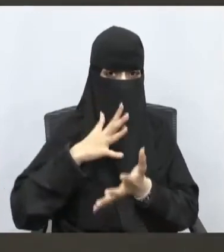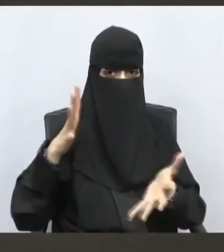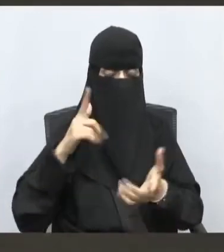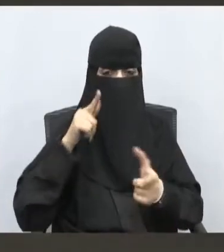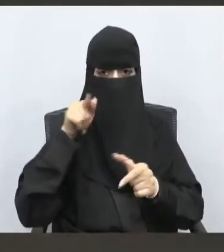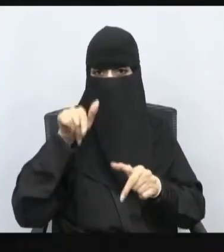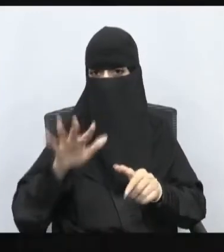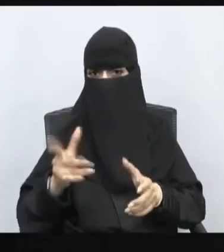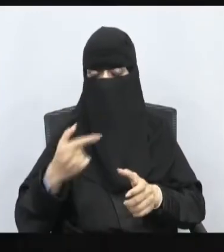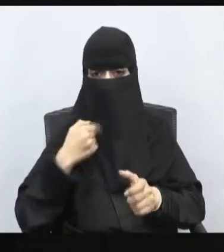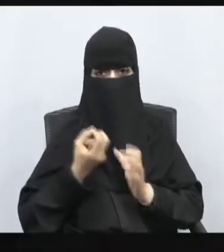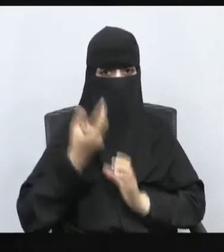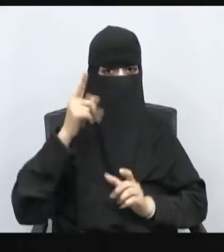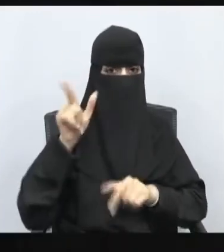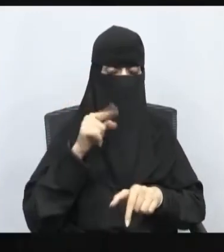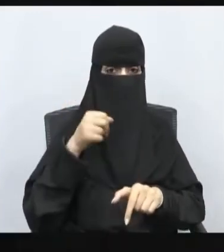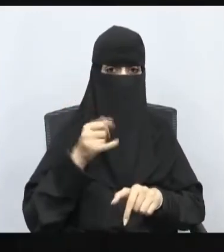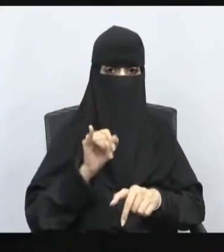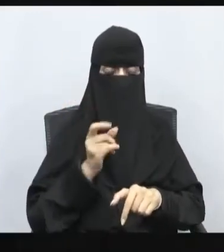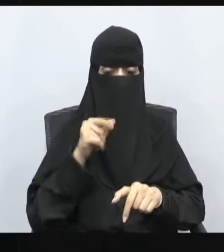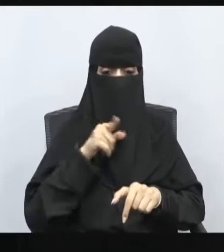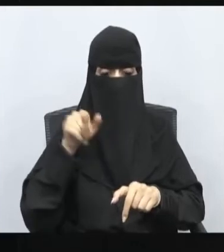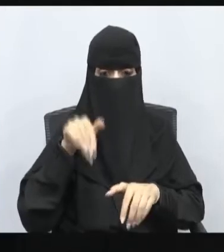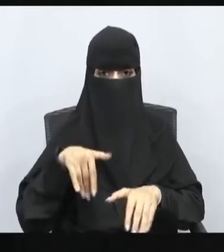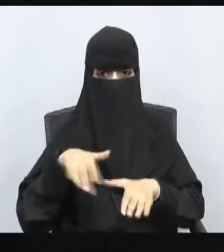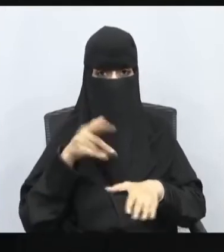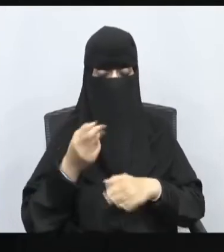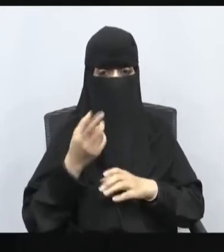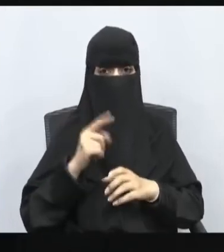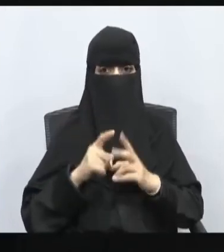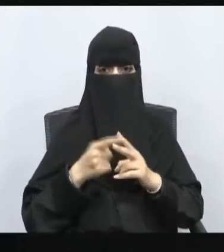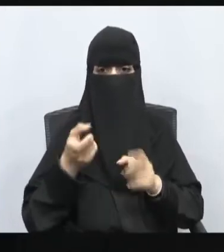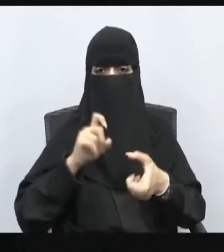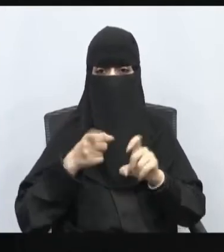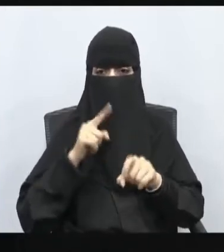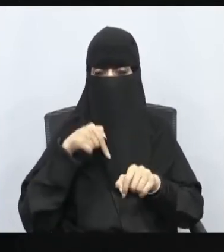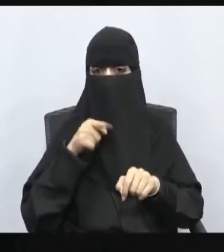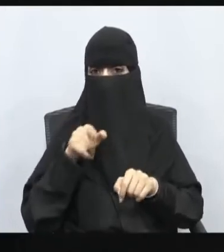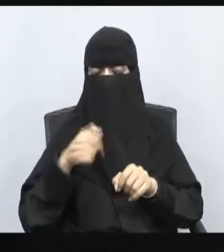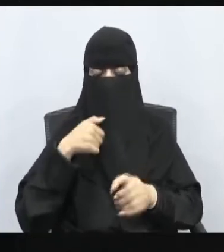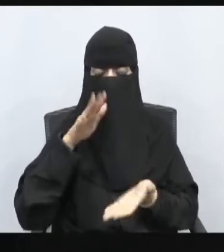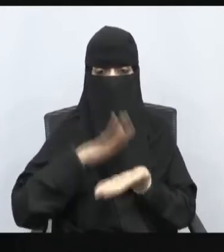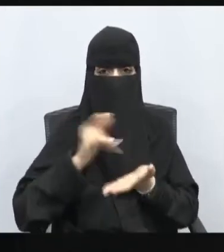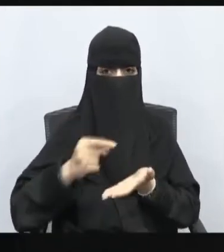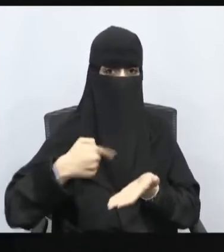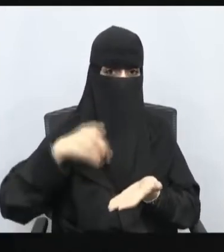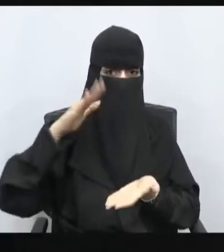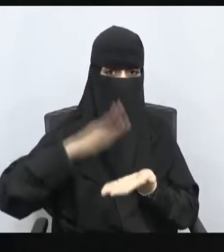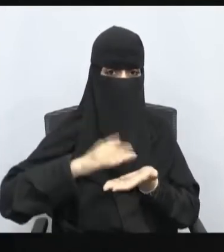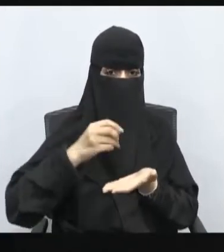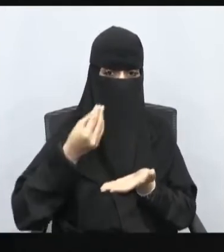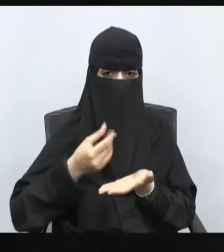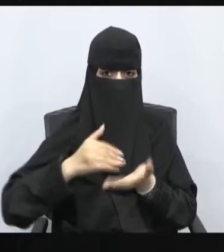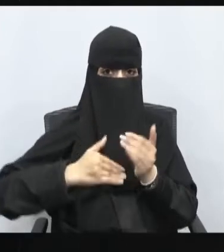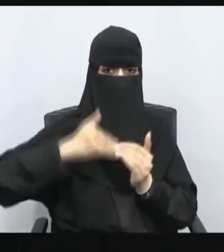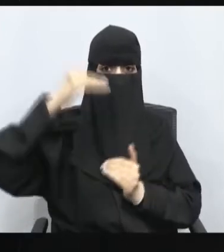إذن ماذا نستنتج من هذه التجربة؟ على ماذا يعتمد الصوت حينما يكون منخفض